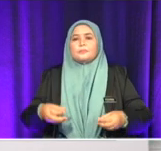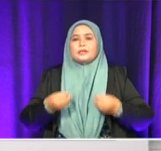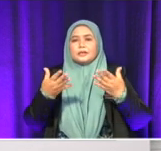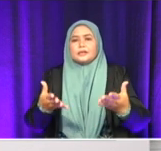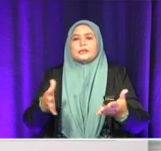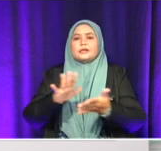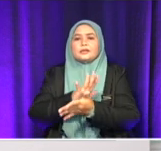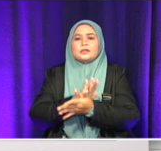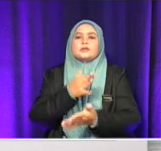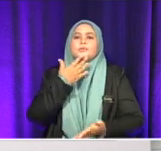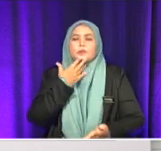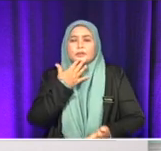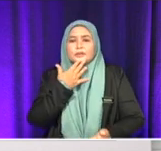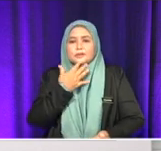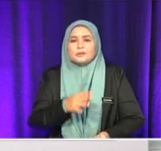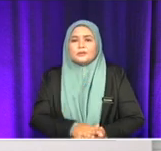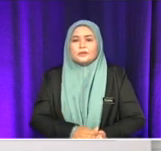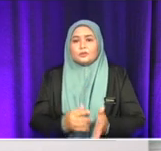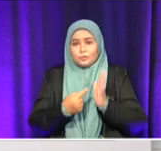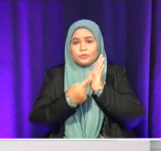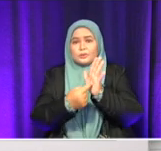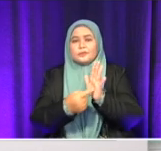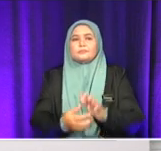Oke Tunjukkan kertas berwarna masing-masing